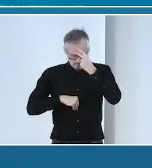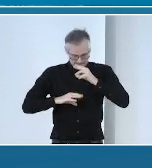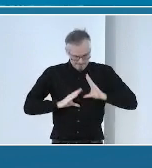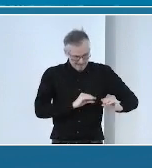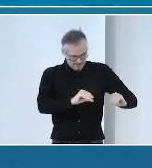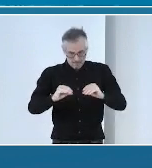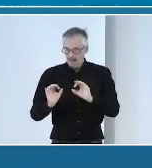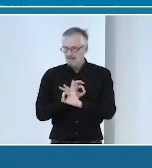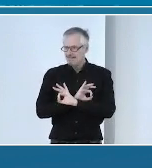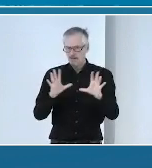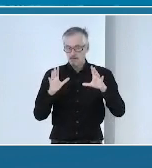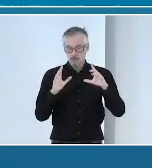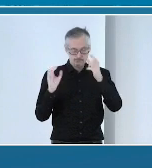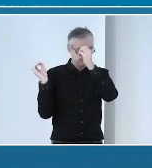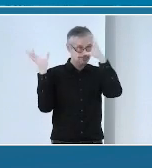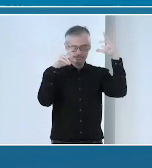Voilà.